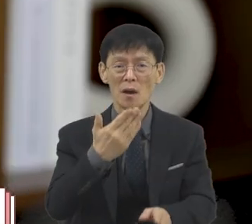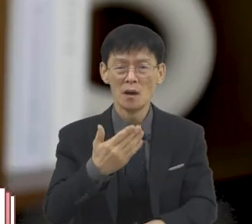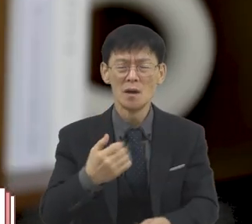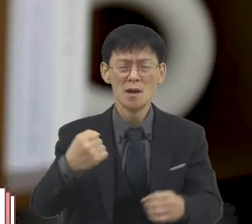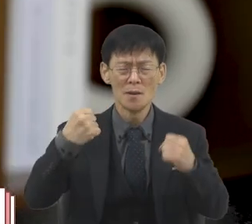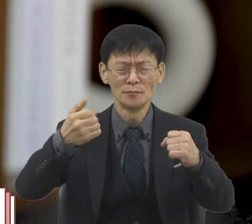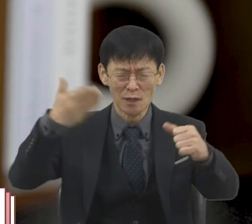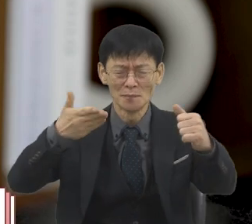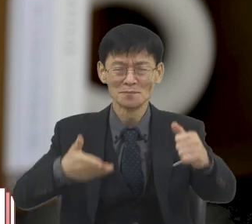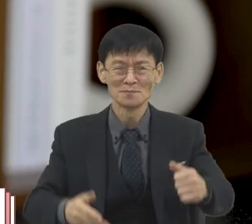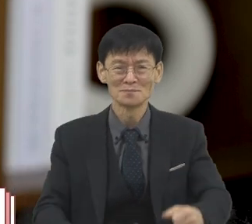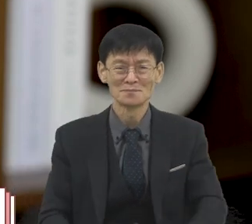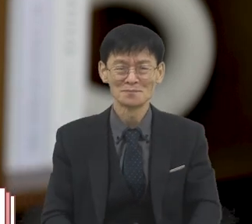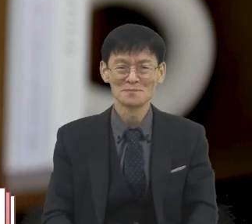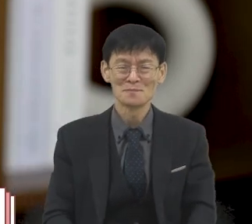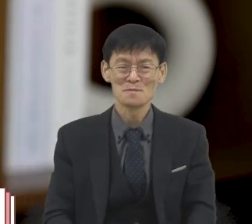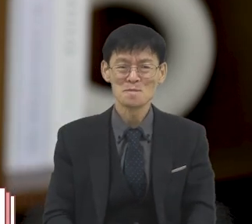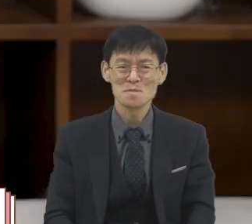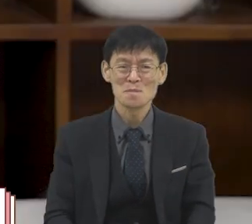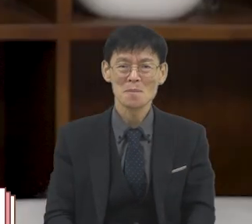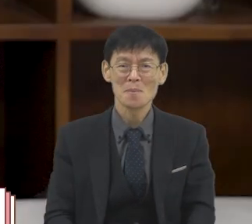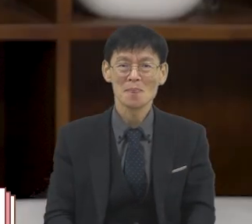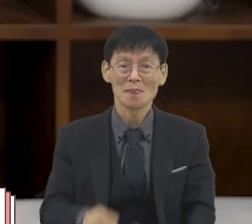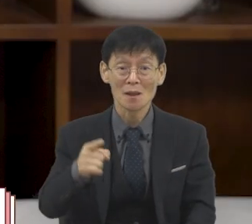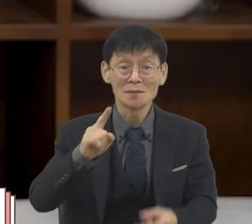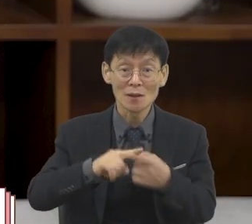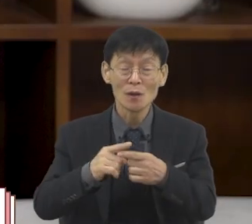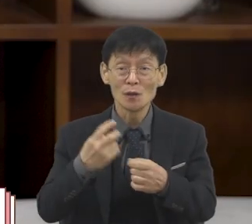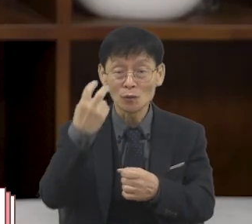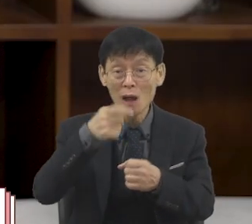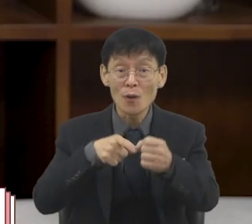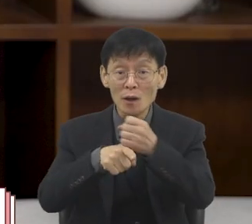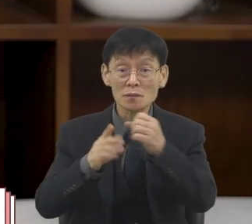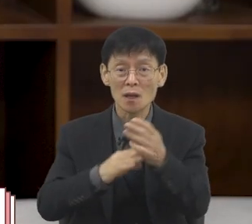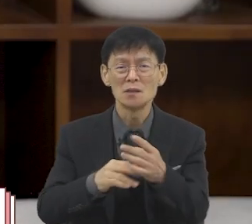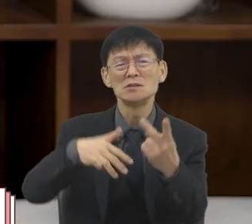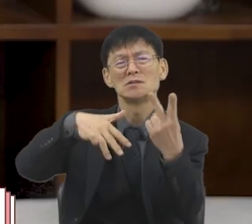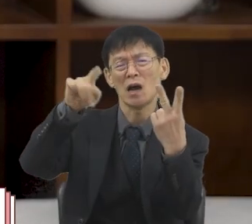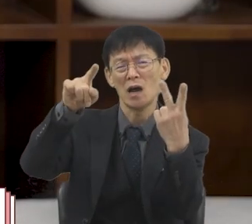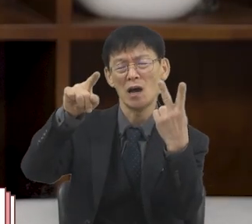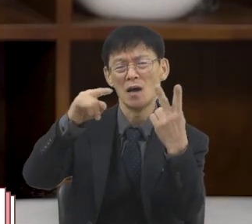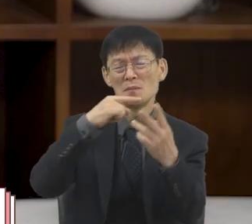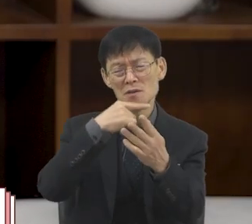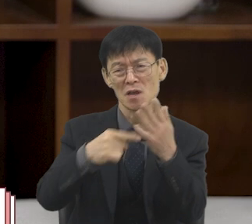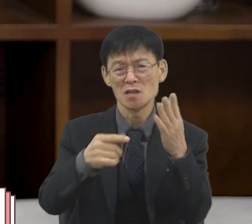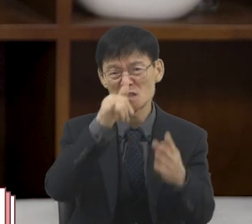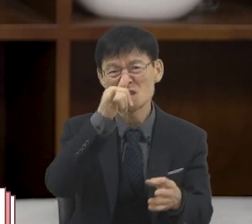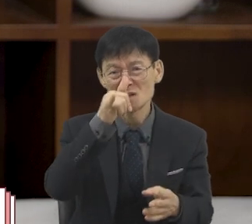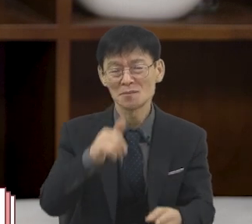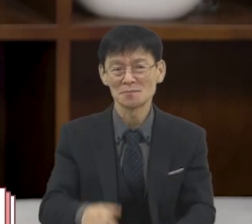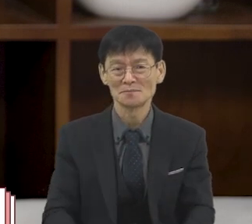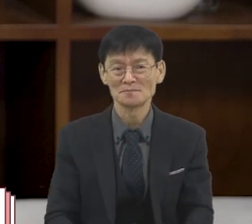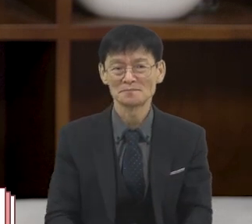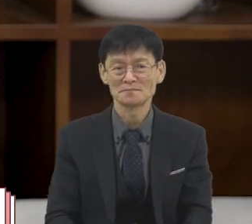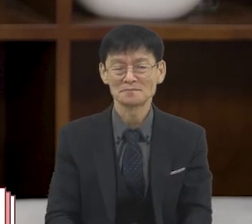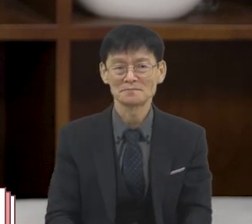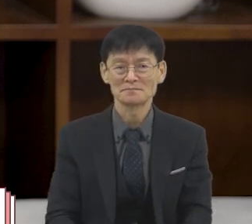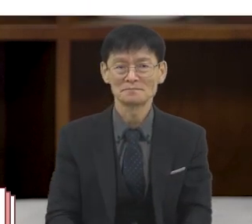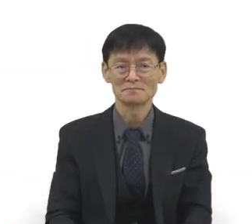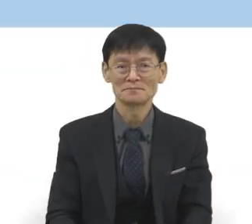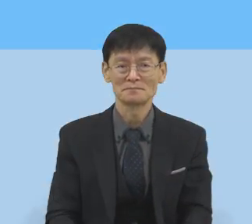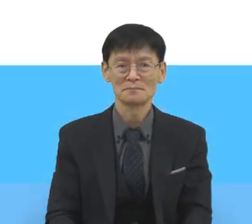진실은 밝혀질 겁니다. 힘내세요. 다음은 성희롱 조사 과정에서 생기는 2차 피해 사례를 보겠습니다.